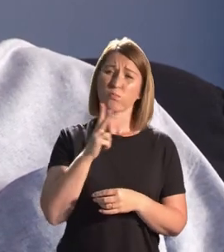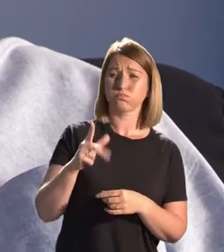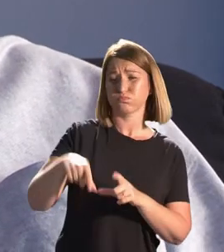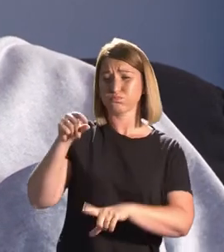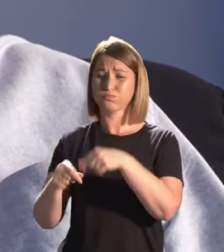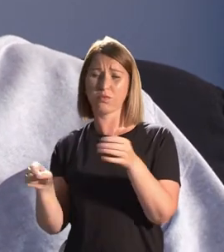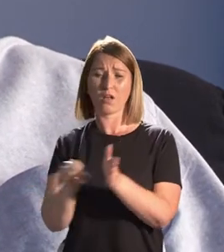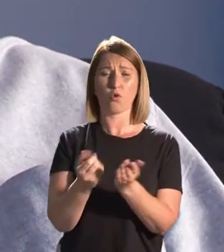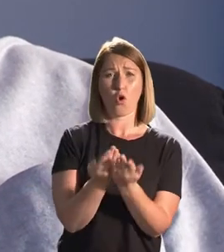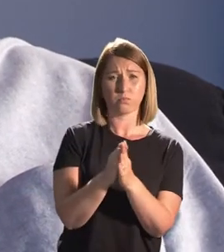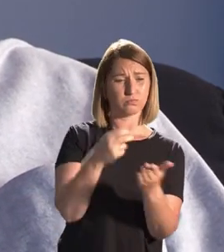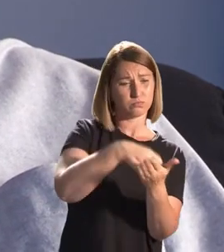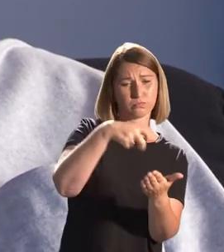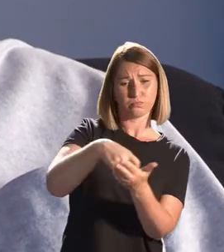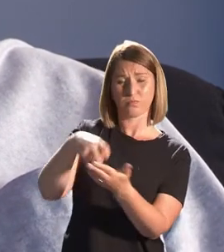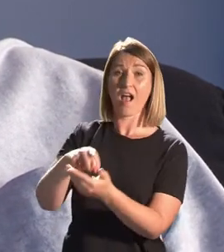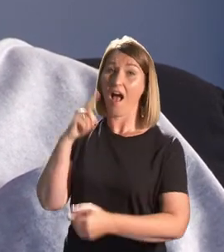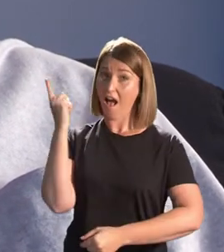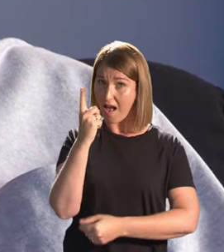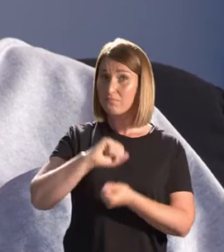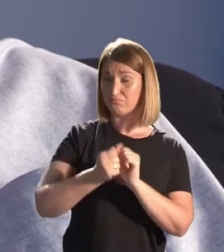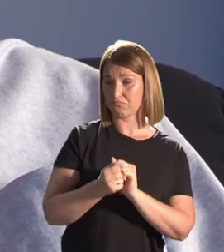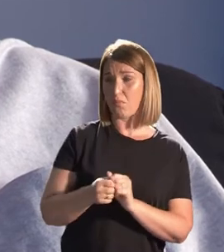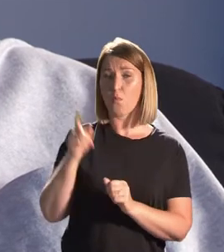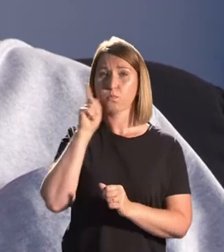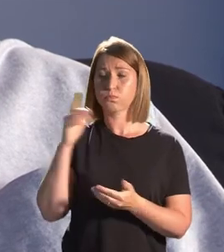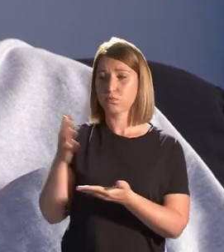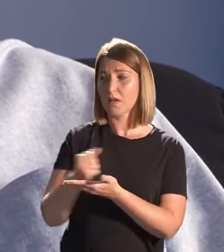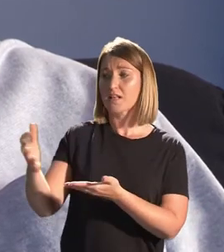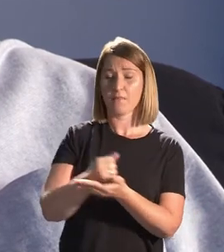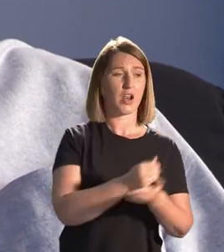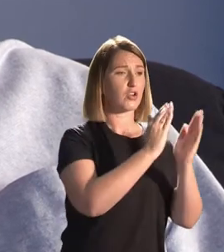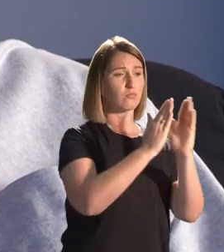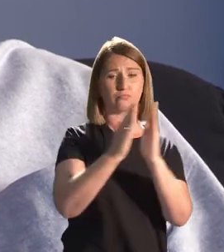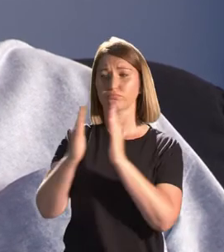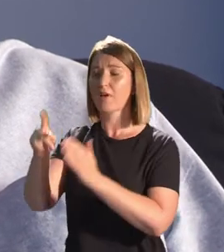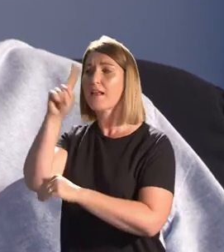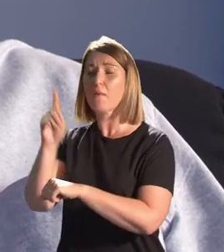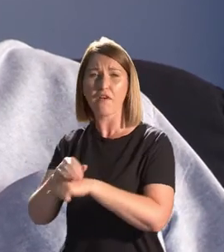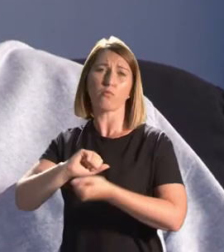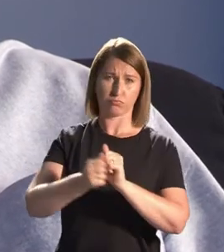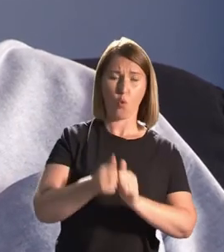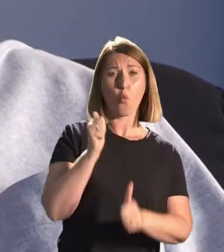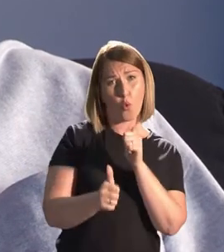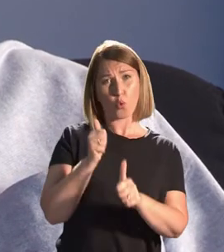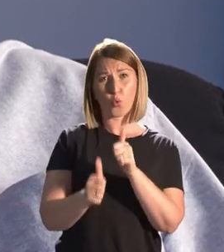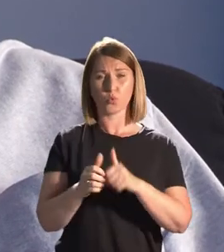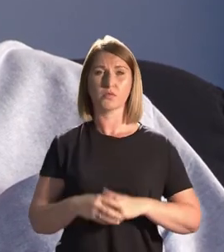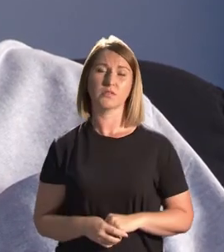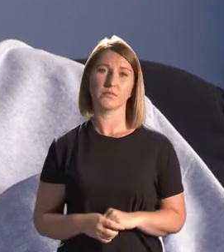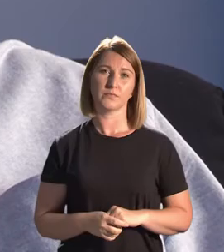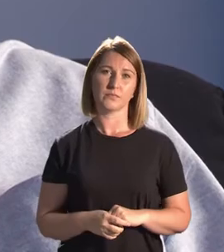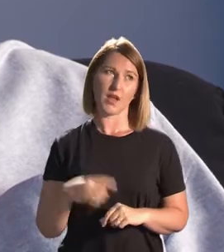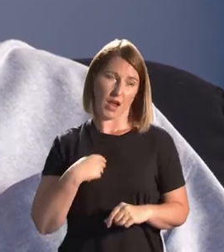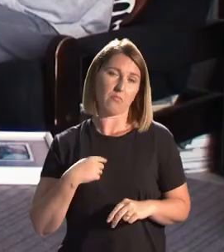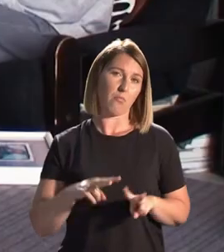wkleja, ale są zbieracze, którzy zamawiają, są konkursy od czasu do czasu, w których